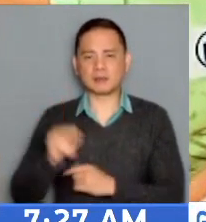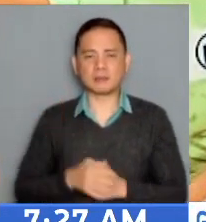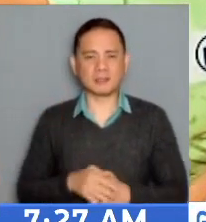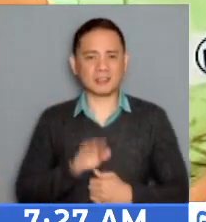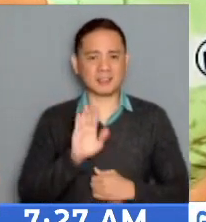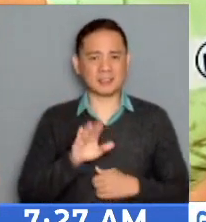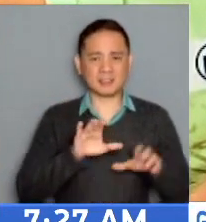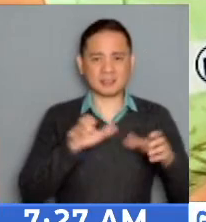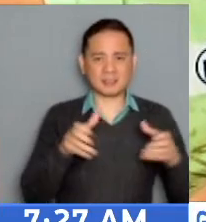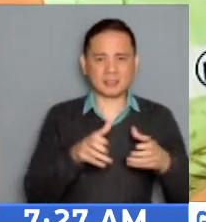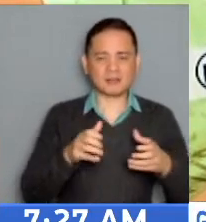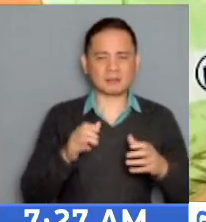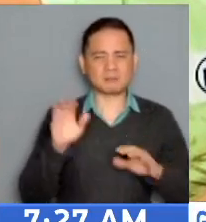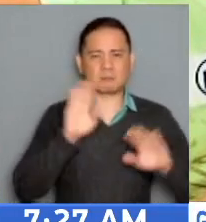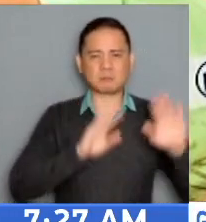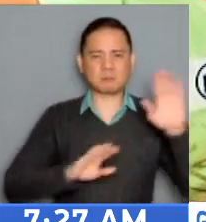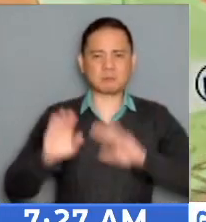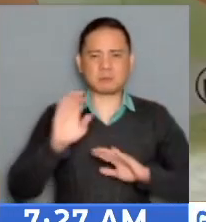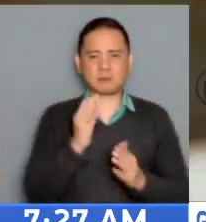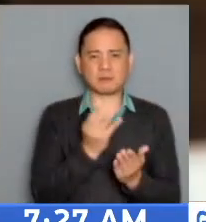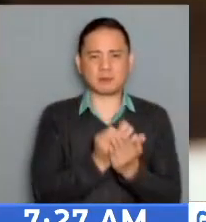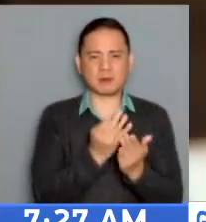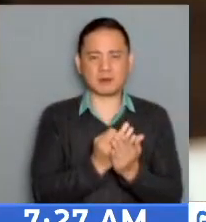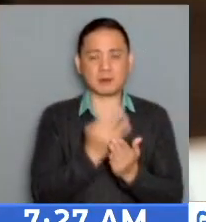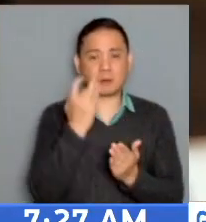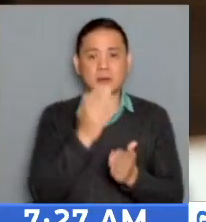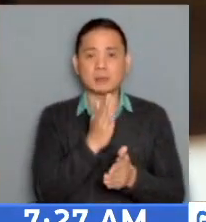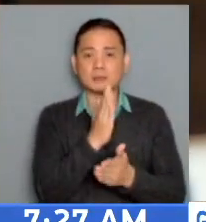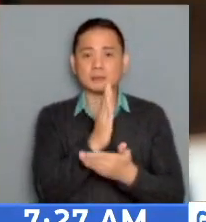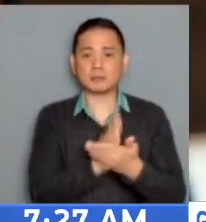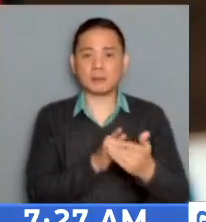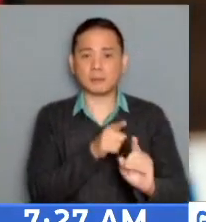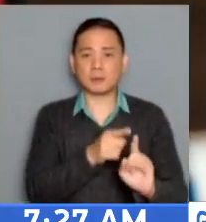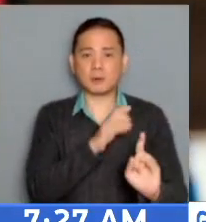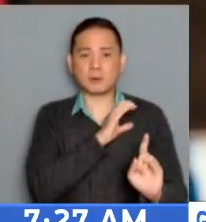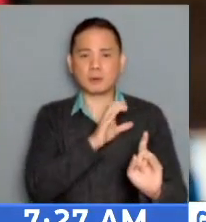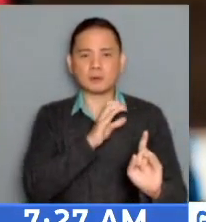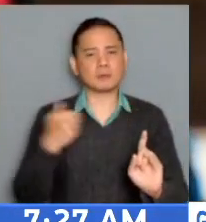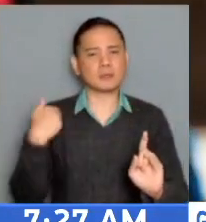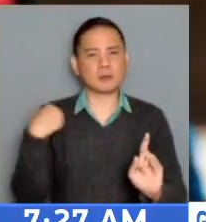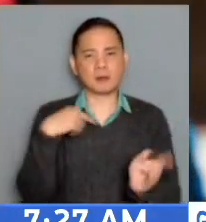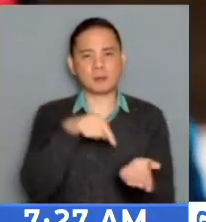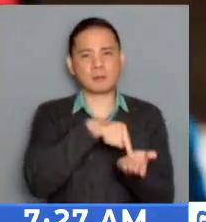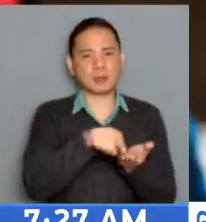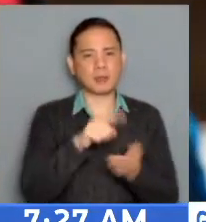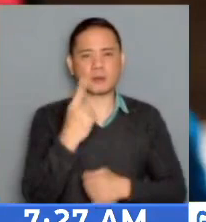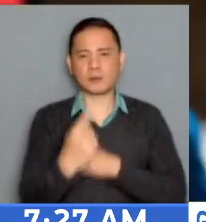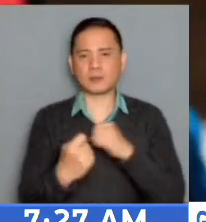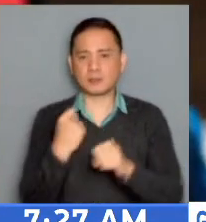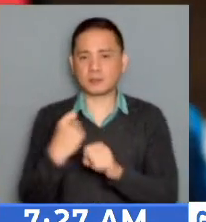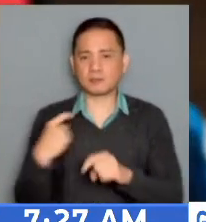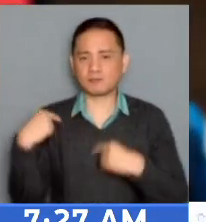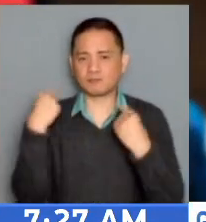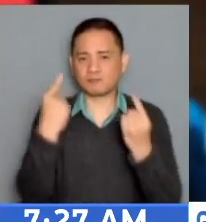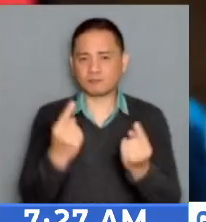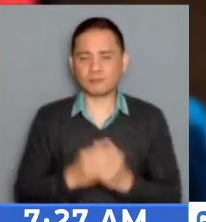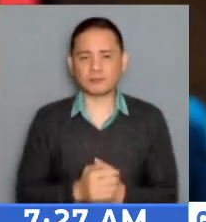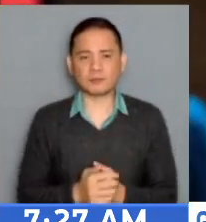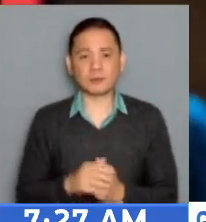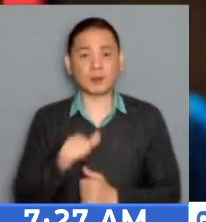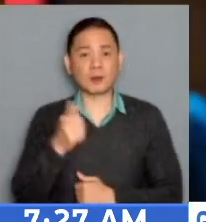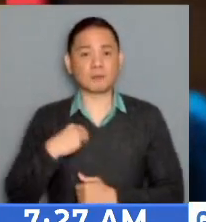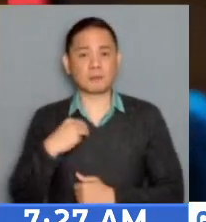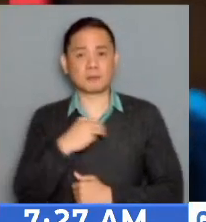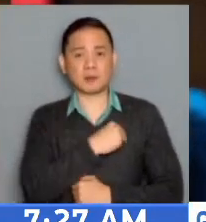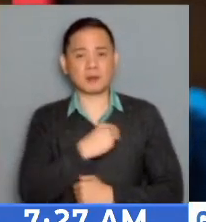kanila ang hindi pa rin daw nababayaran sa loob ng isang taon. Hindi raw niya masisi ang ilang members na gusto nang umalis sa team